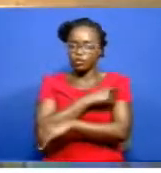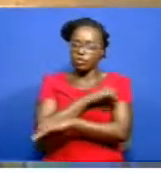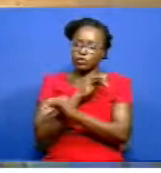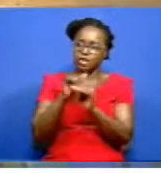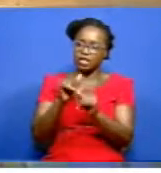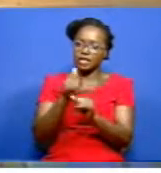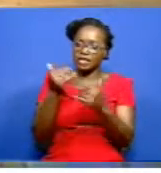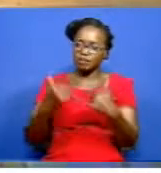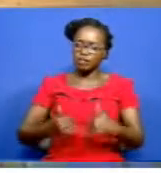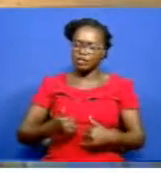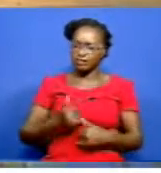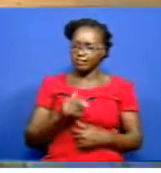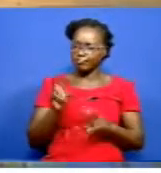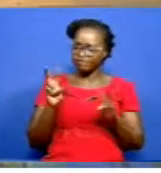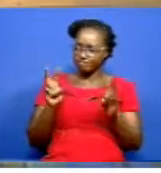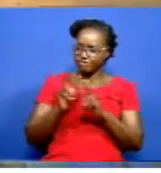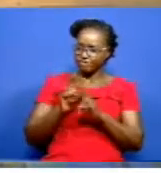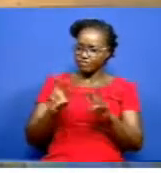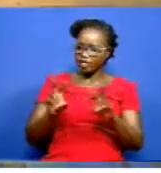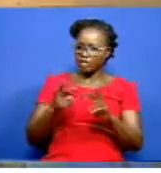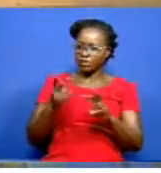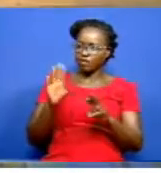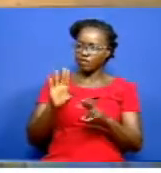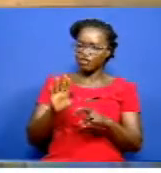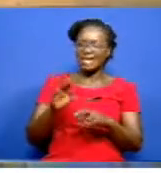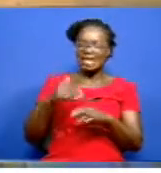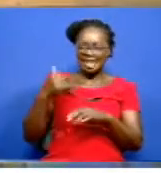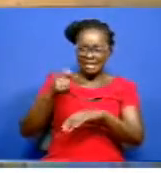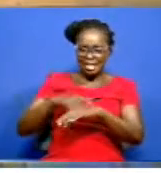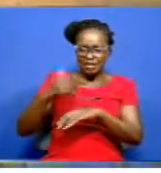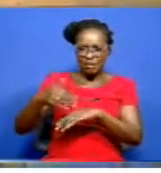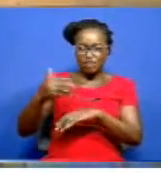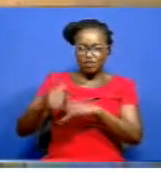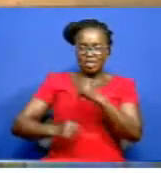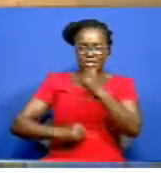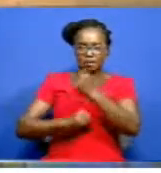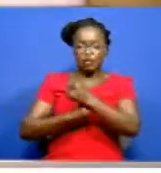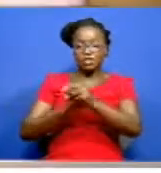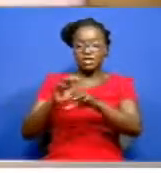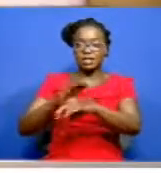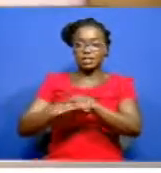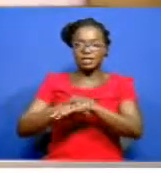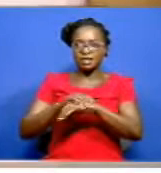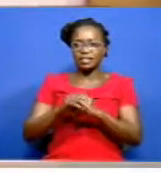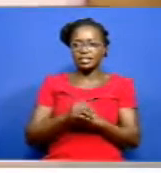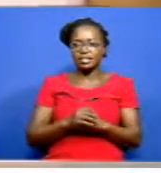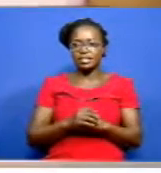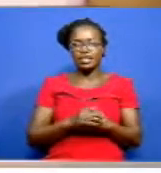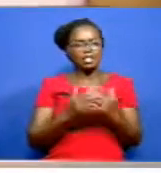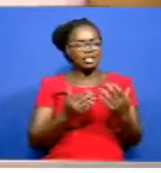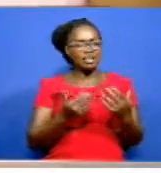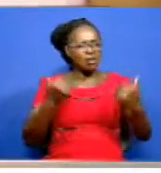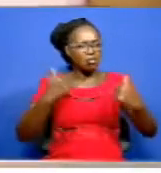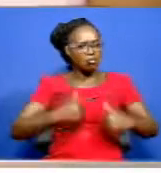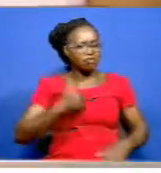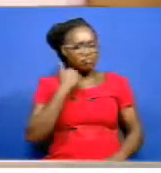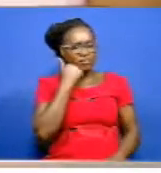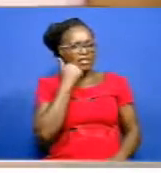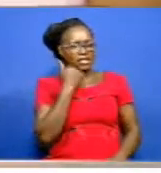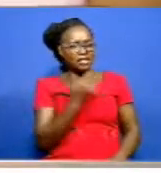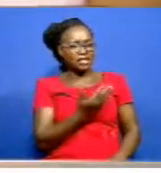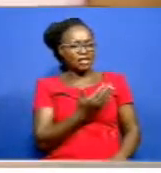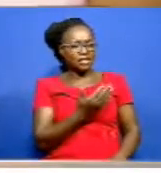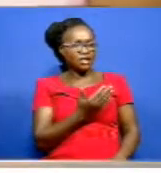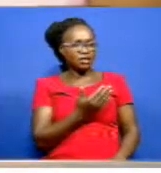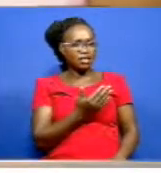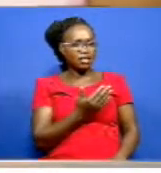hapo mwenye atamwangalia hiyo 24/7 until apate hiyo support. Nancy, tushapata mgonjwa kwamba ana athari ama